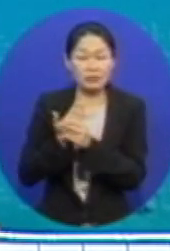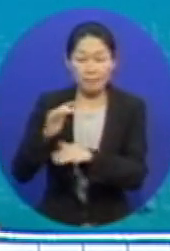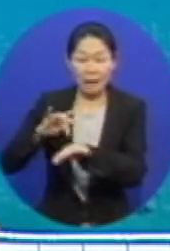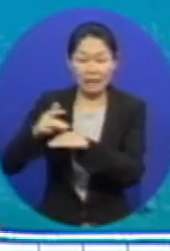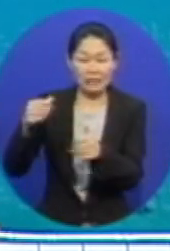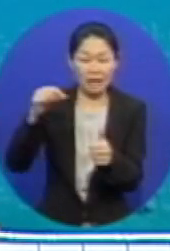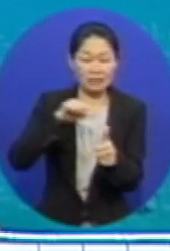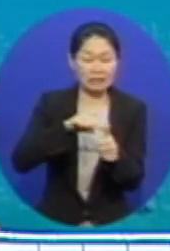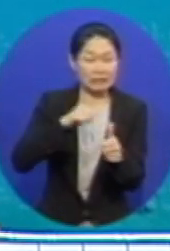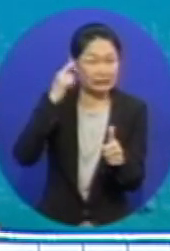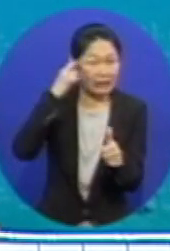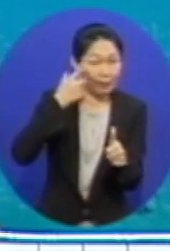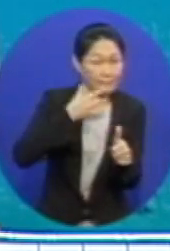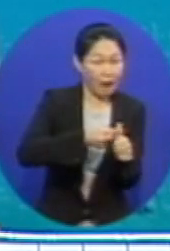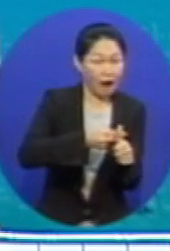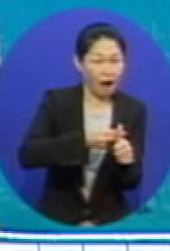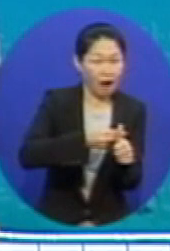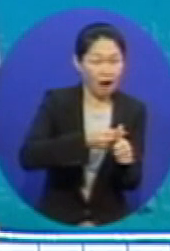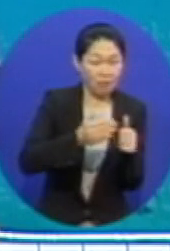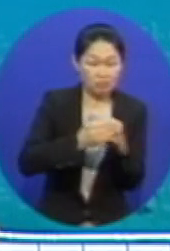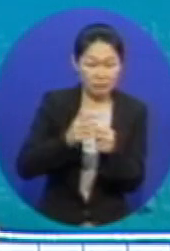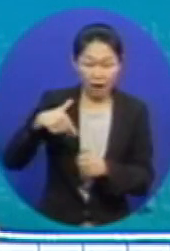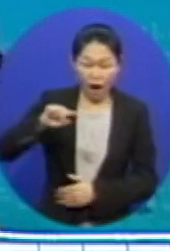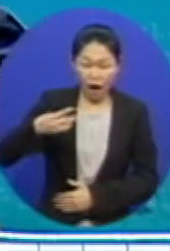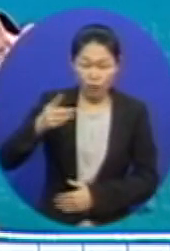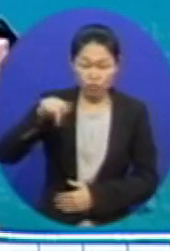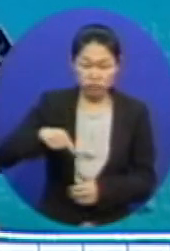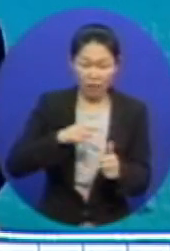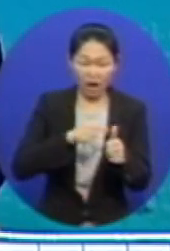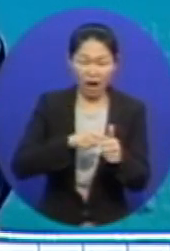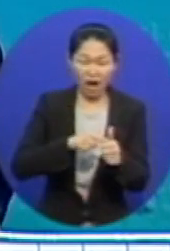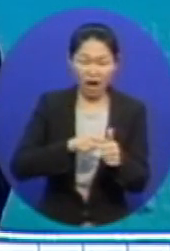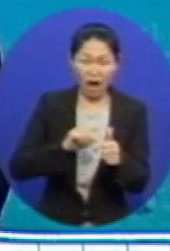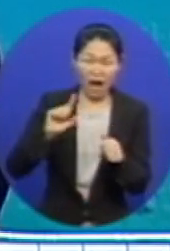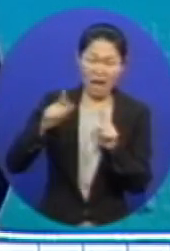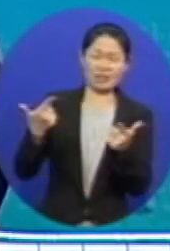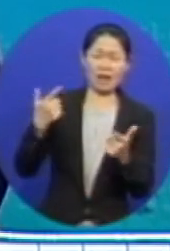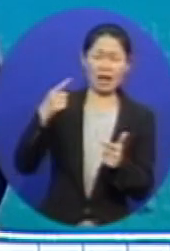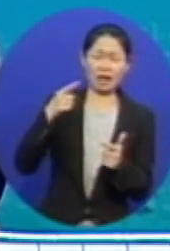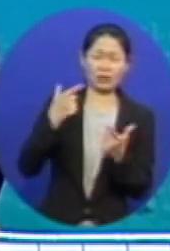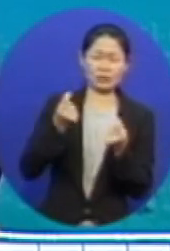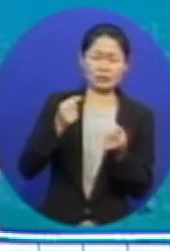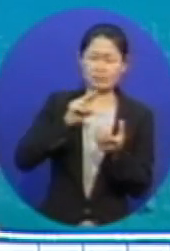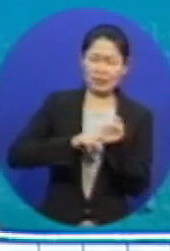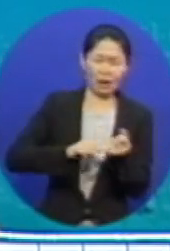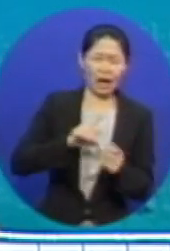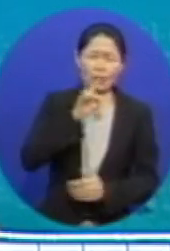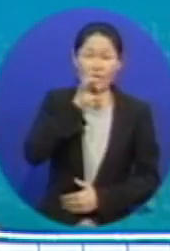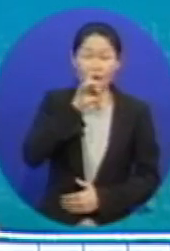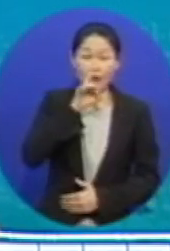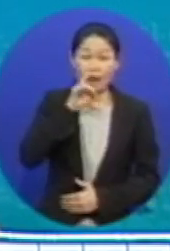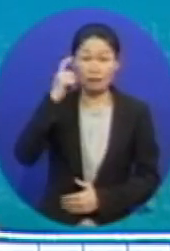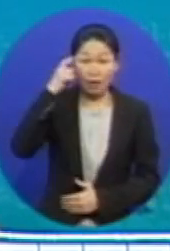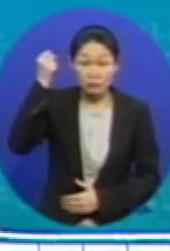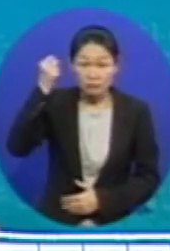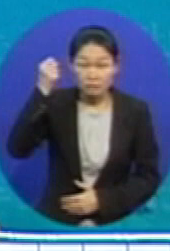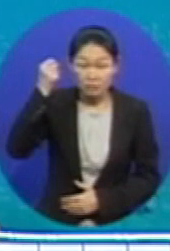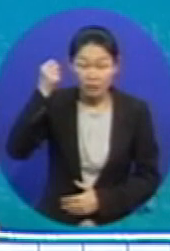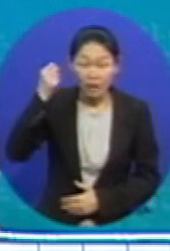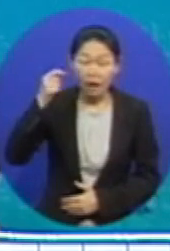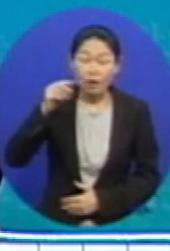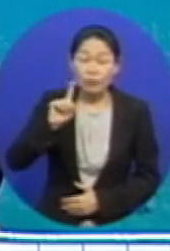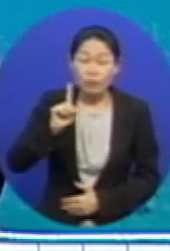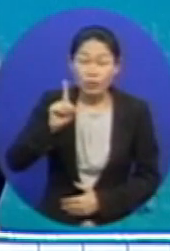건데 아 그러면 가룟 유다가 이건 아니야 그래야지요 마귀가 넣어 준 것을 몰랐어도